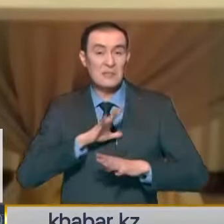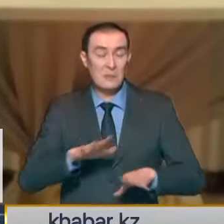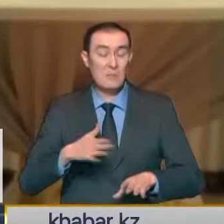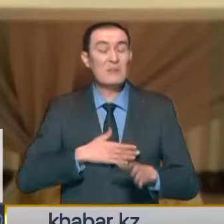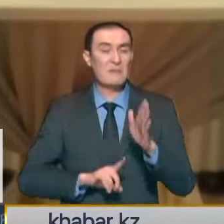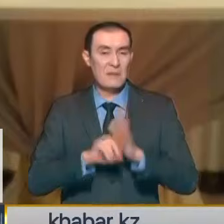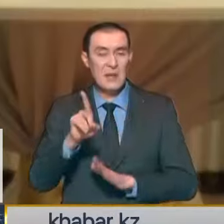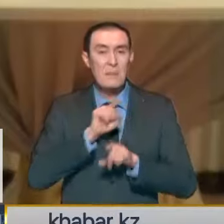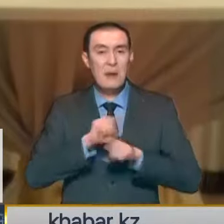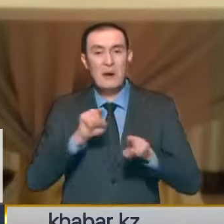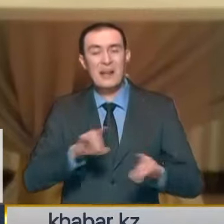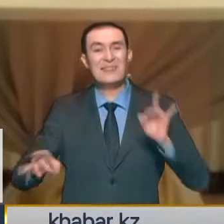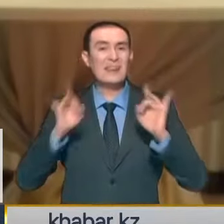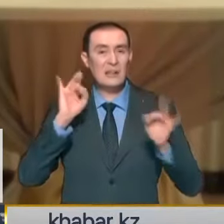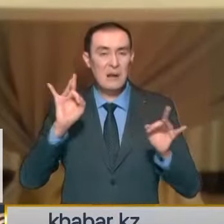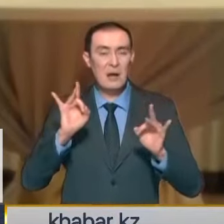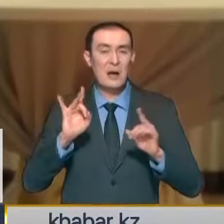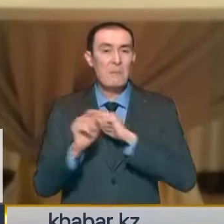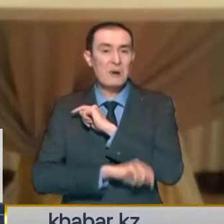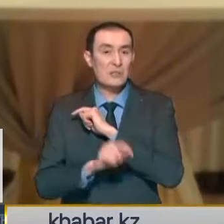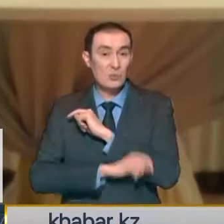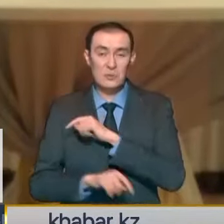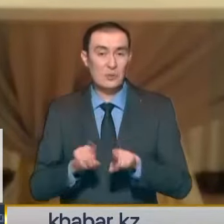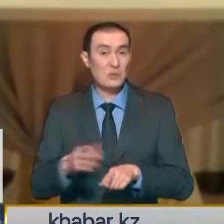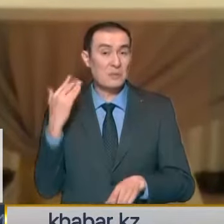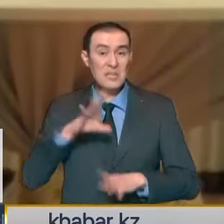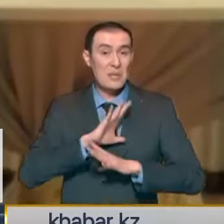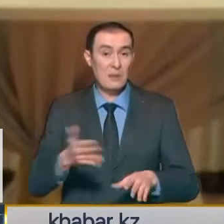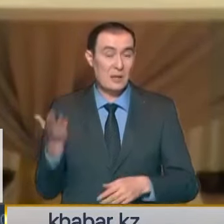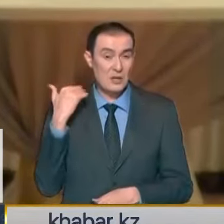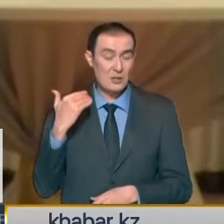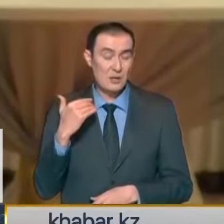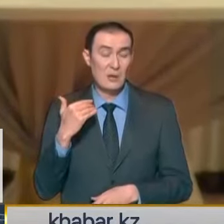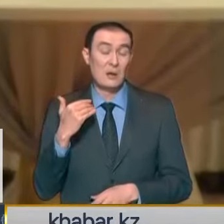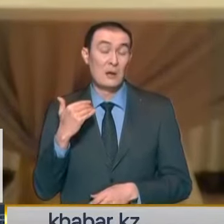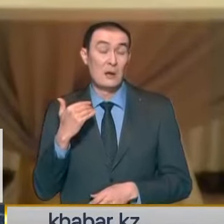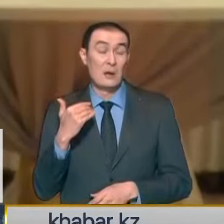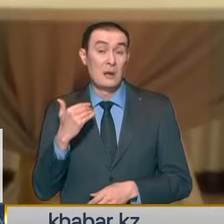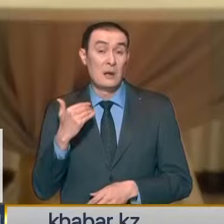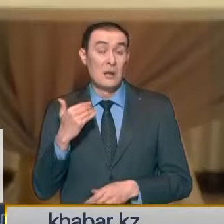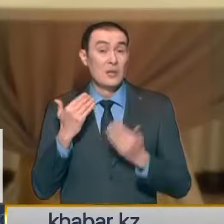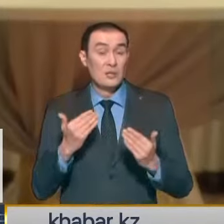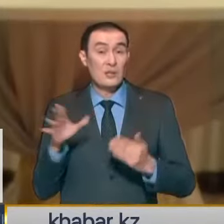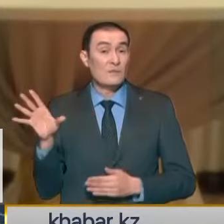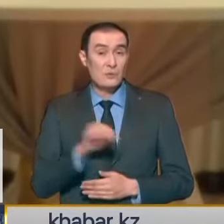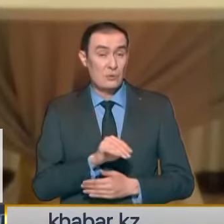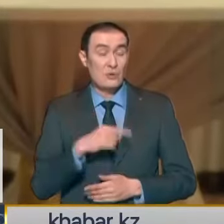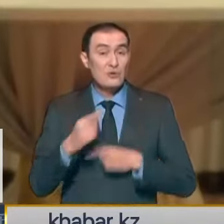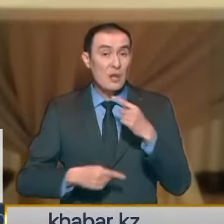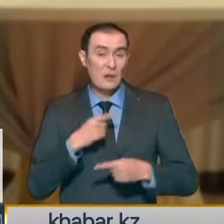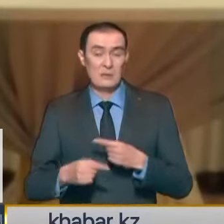ввели пропаганда и реклама проституции. За это тоже не было ответственности. Потому что все сейчас идет